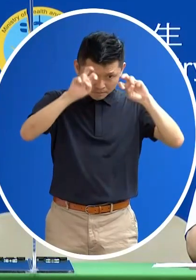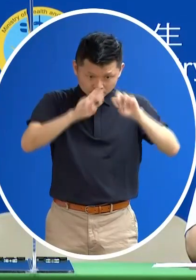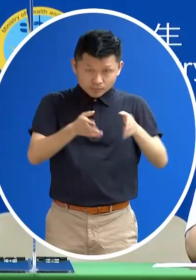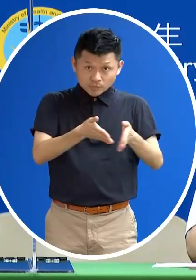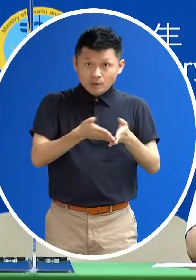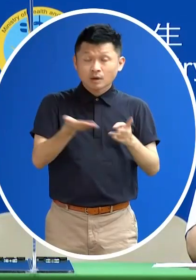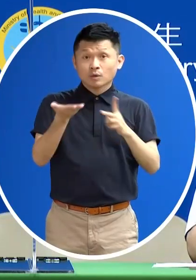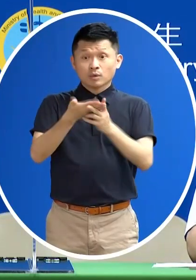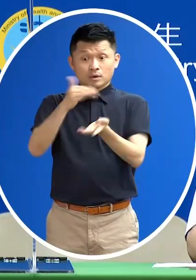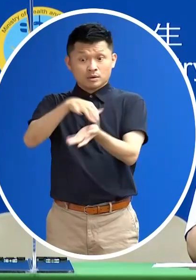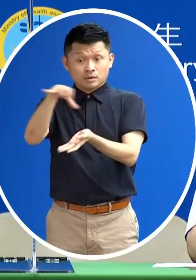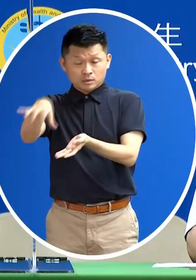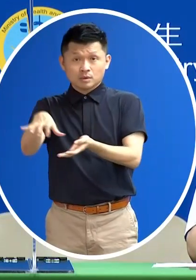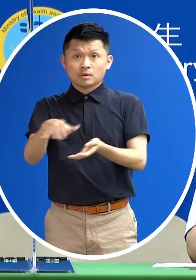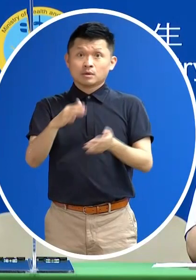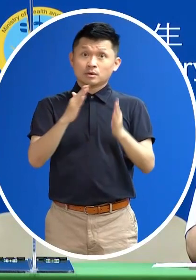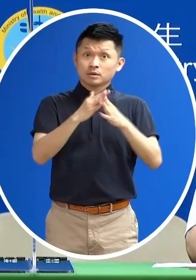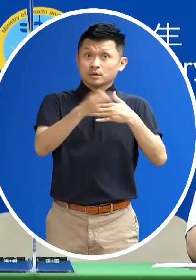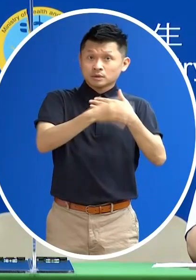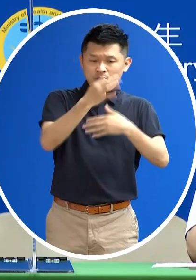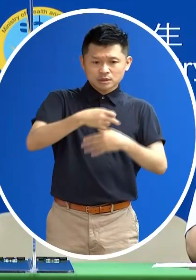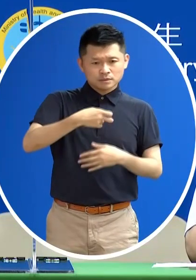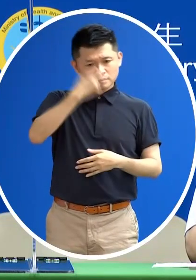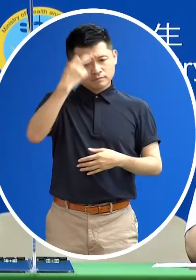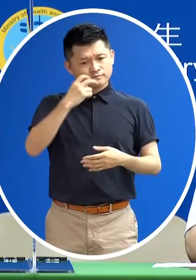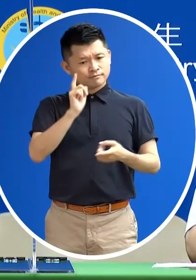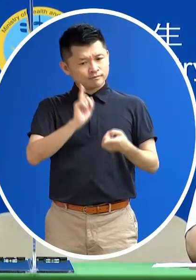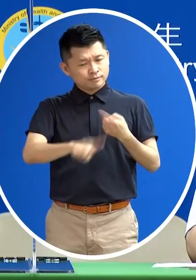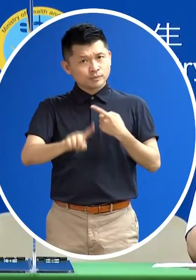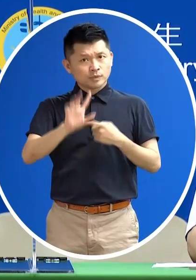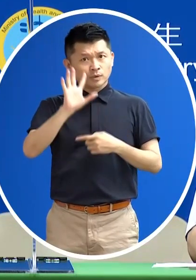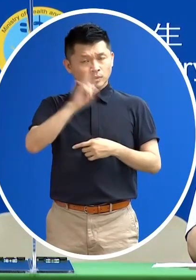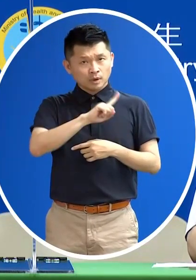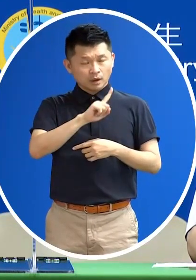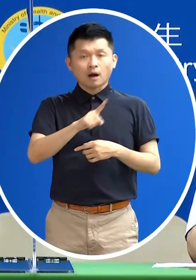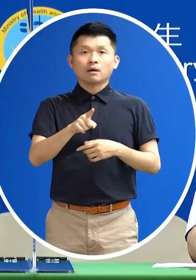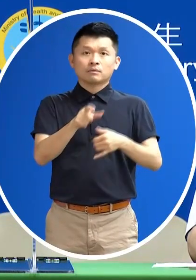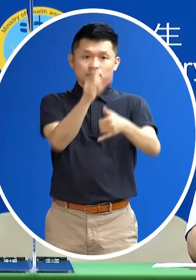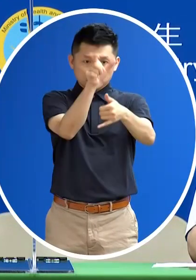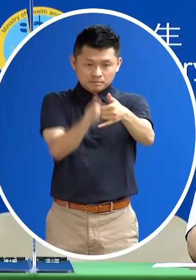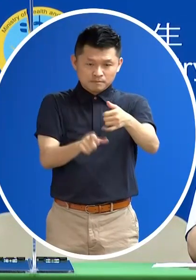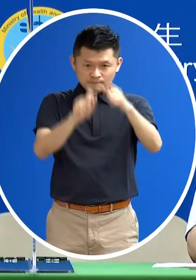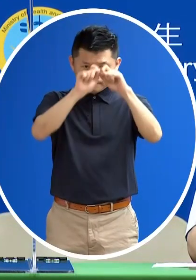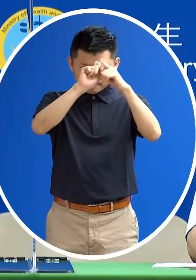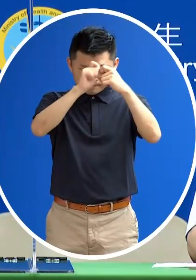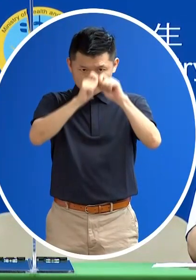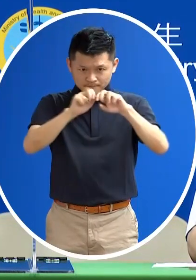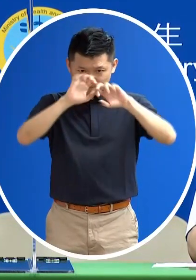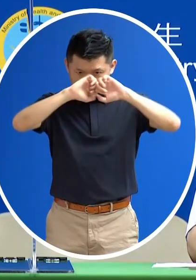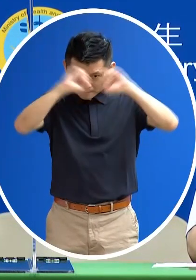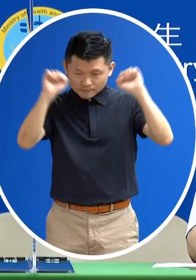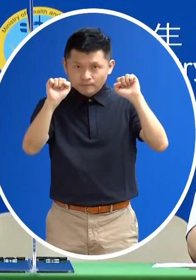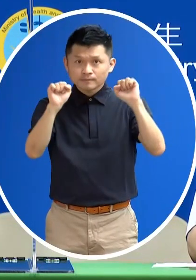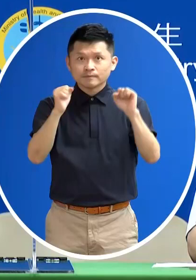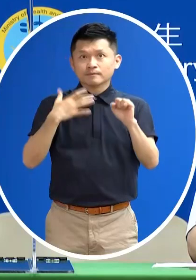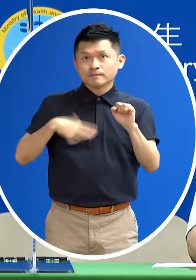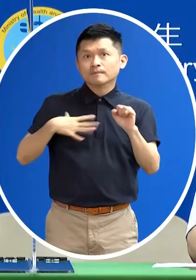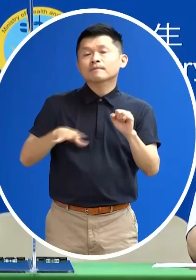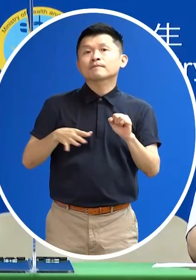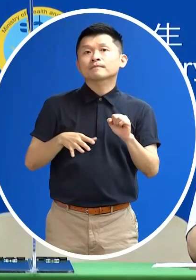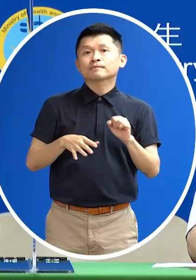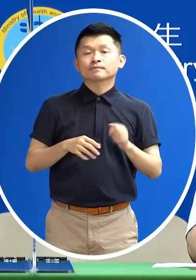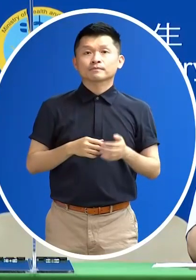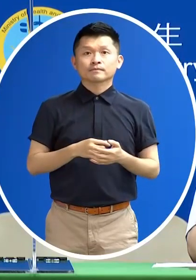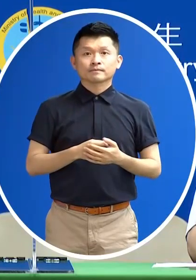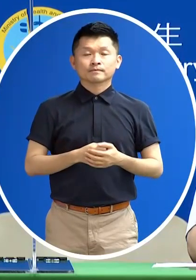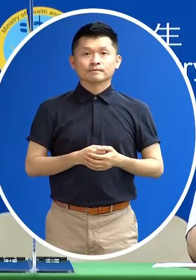或家属这边后续发现的一些状况后来做个案的一些调查了解，所以我想没有特别就是说再回